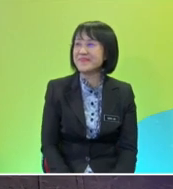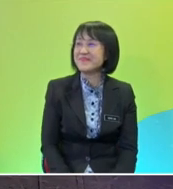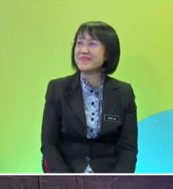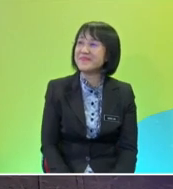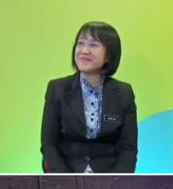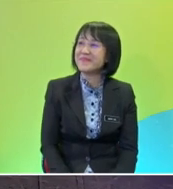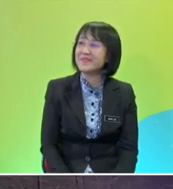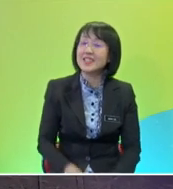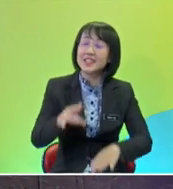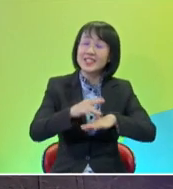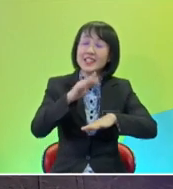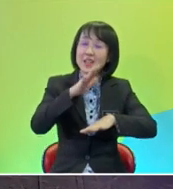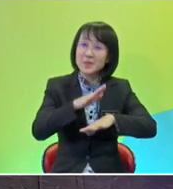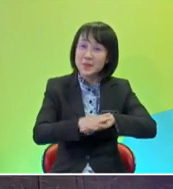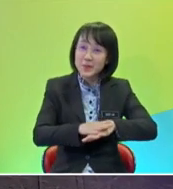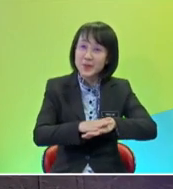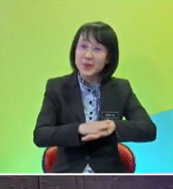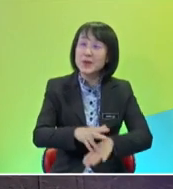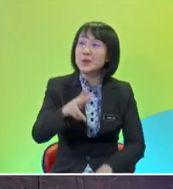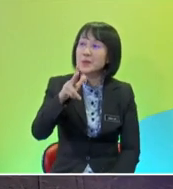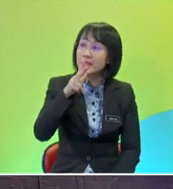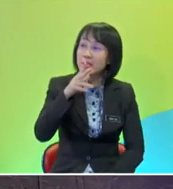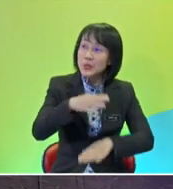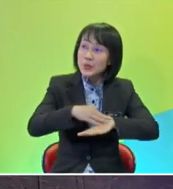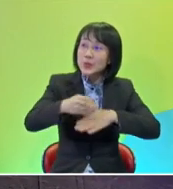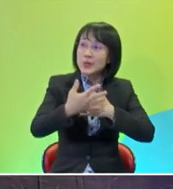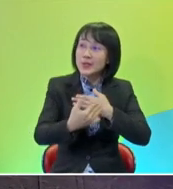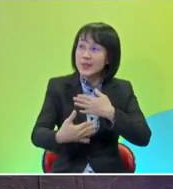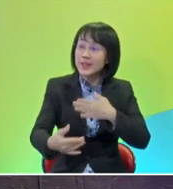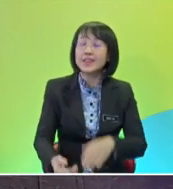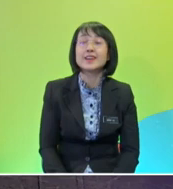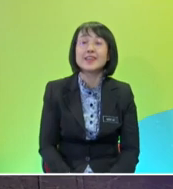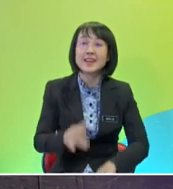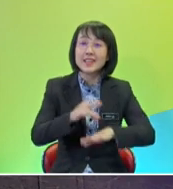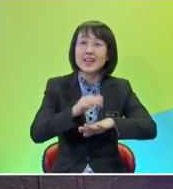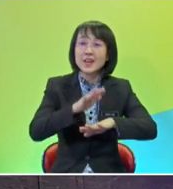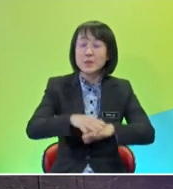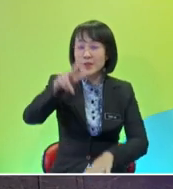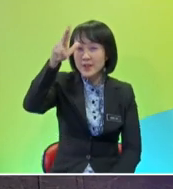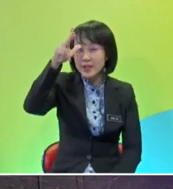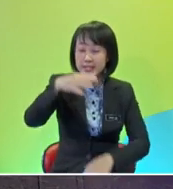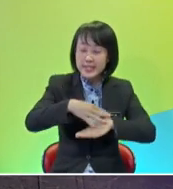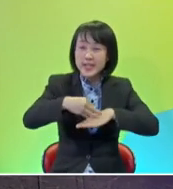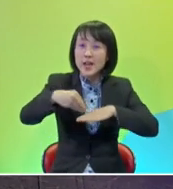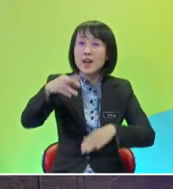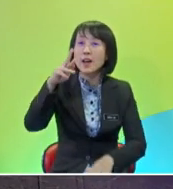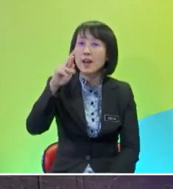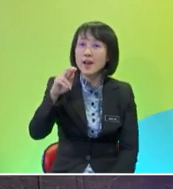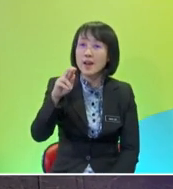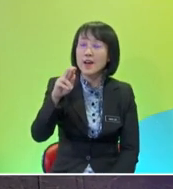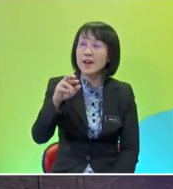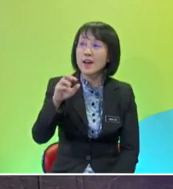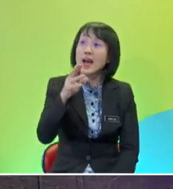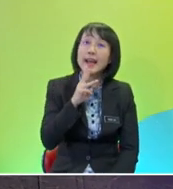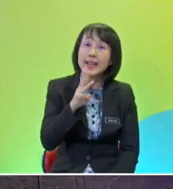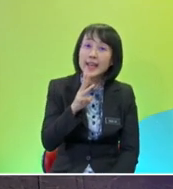kalau nyamuk betina hisap darah, nyamuk jantan dia cuma hisap embun-embun air. Oh. Ah, dia tak hisap darah